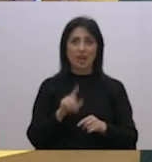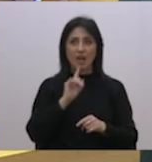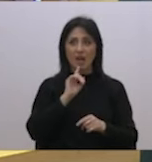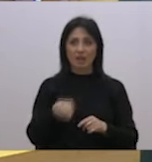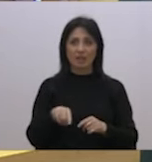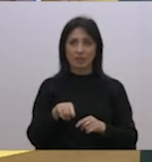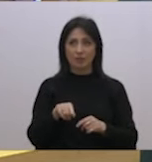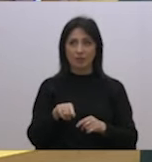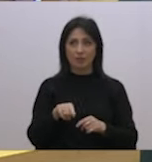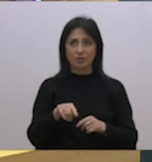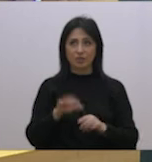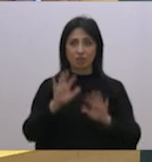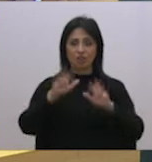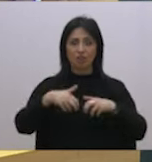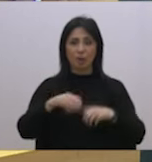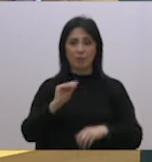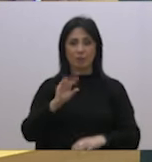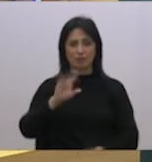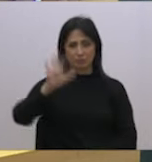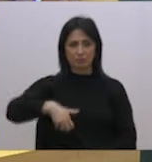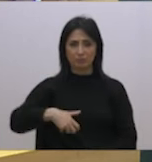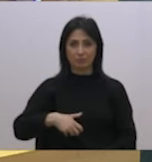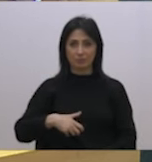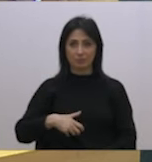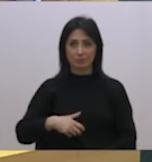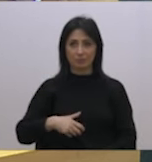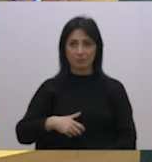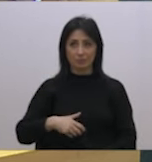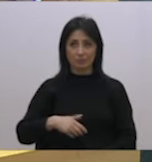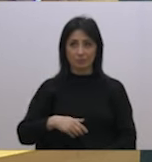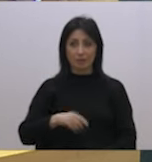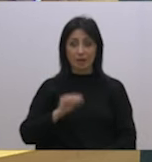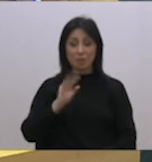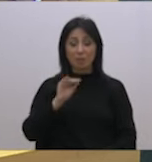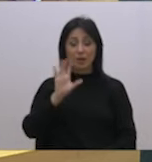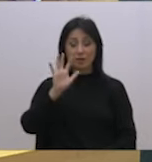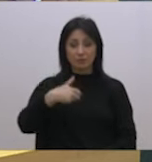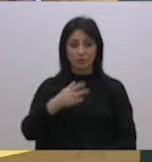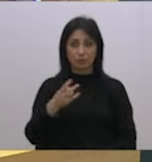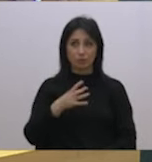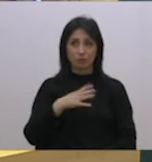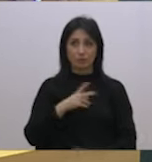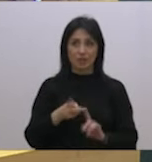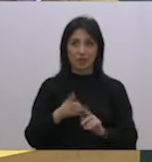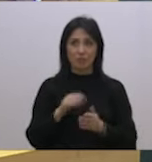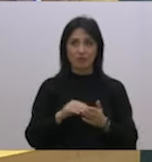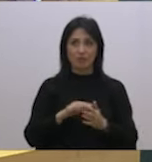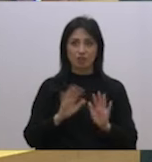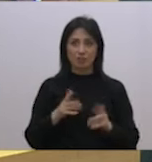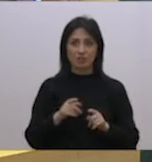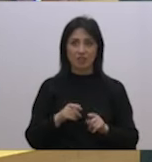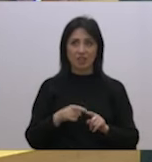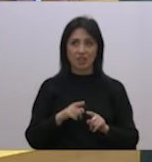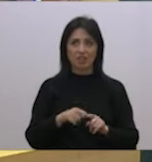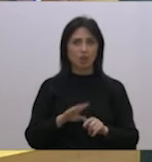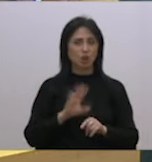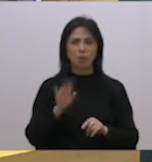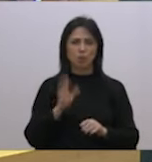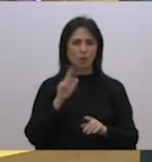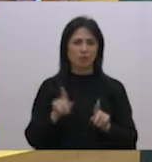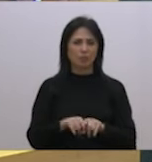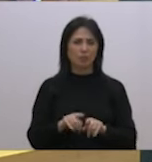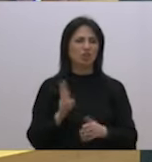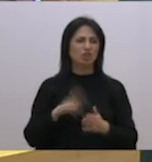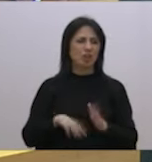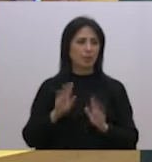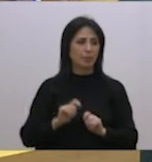იქნება ჩამორთმევა მართვის უფლების. Მართვის უფლების ჩამორთმევა განმეორებით შემთხვევაში. Ეს სულ იქნება. Იმიტომ